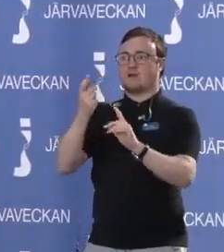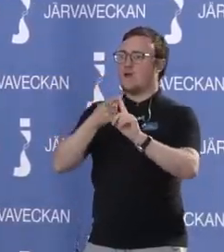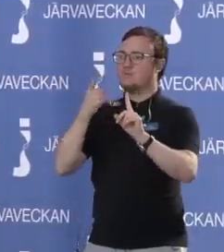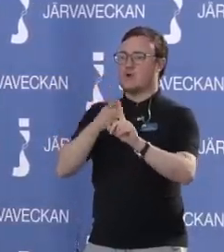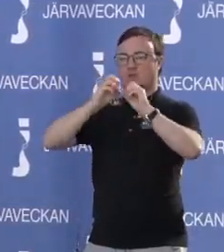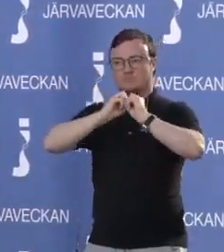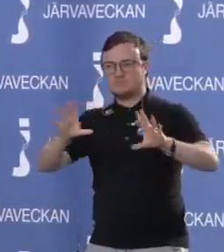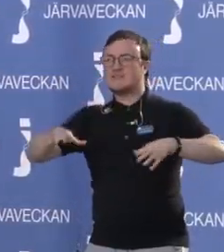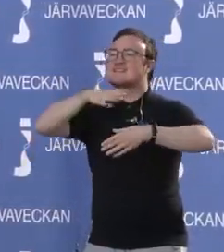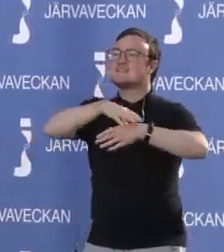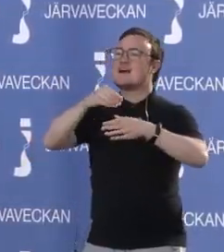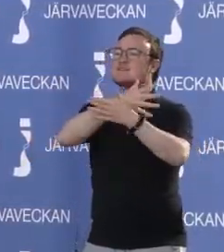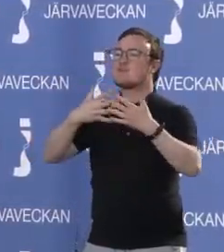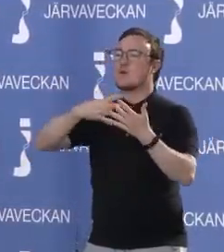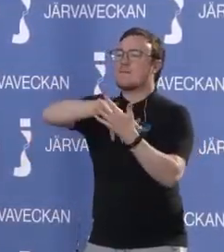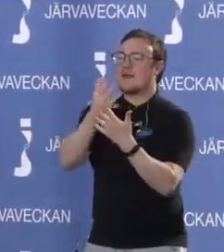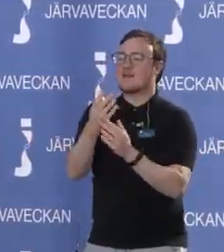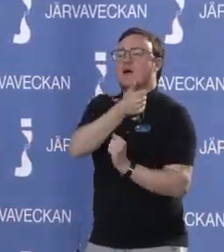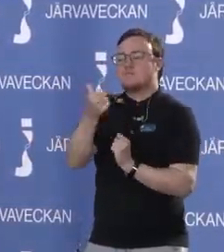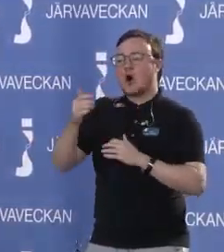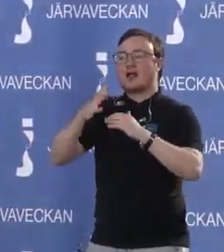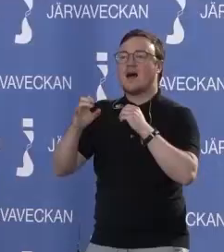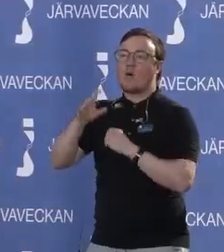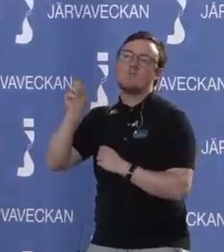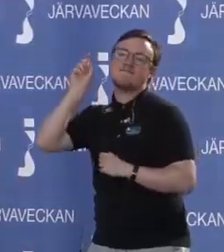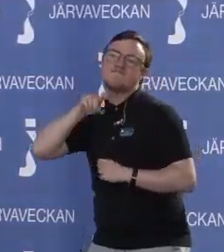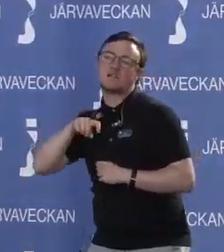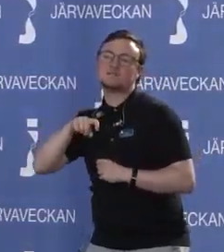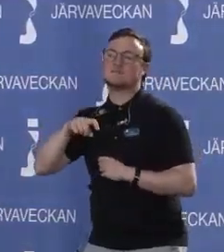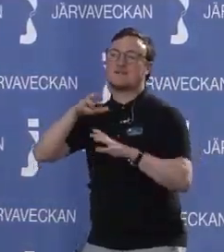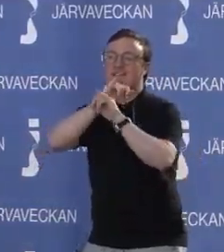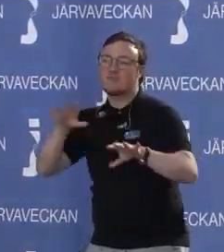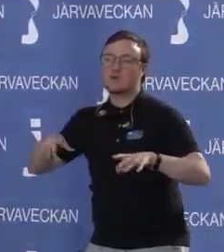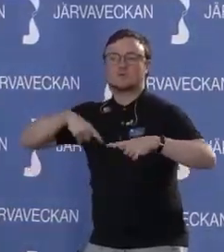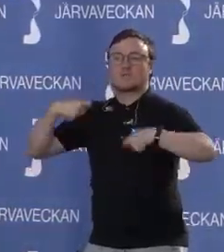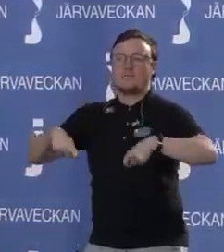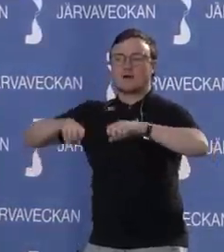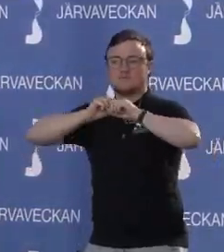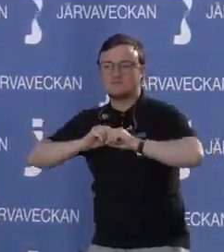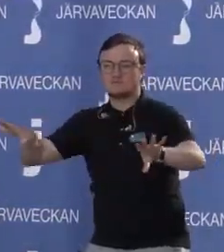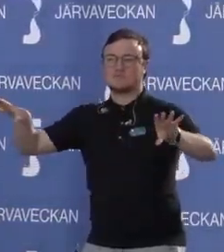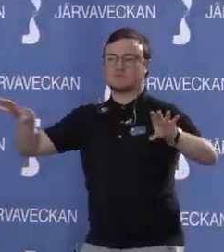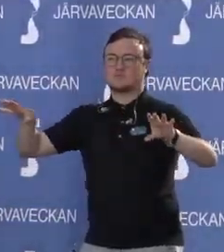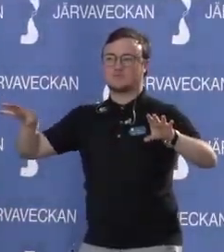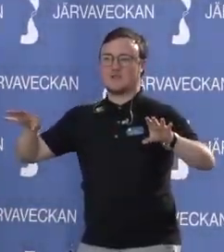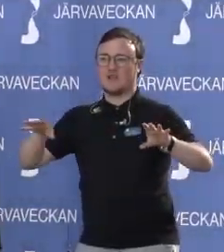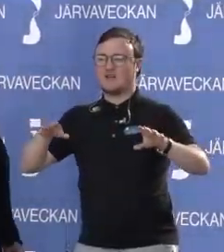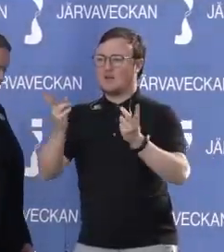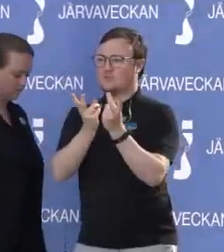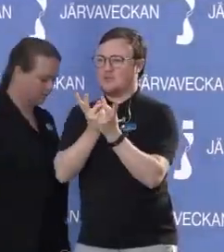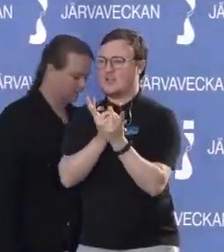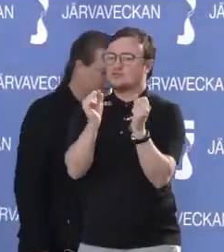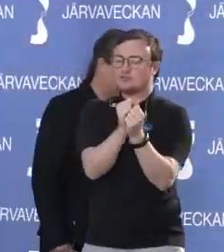i media så handlade det ju bara om den här desinformationskampanjen. Då hade det liksom gått, då handlade det inte om sakfrågan